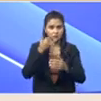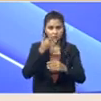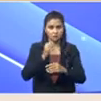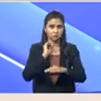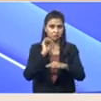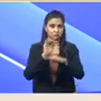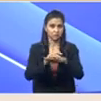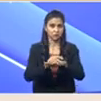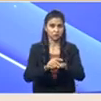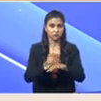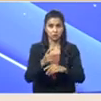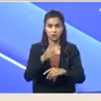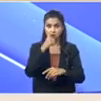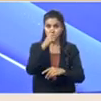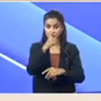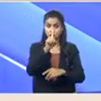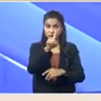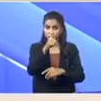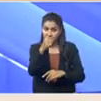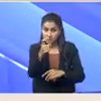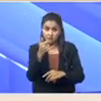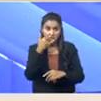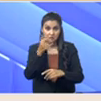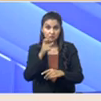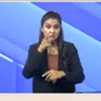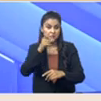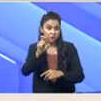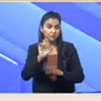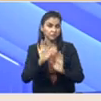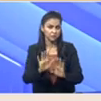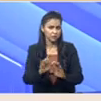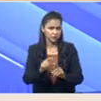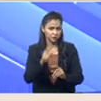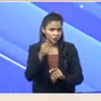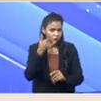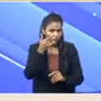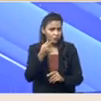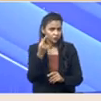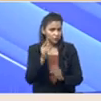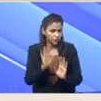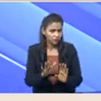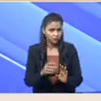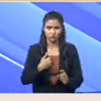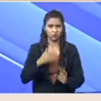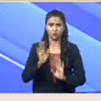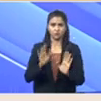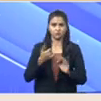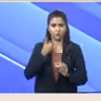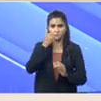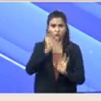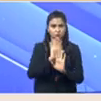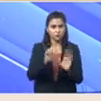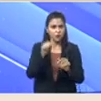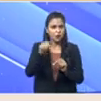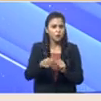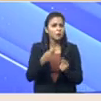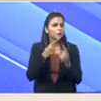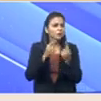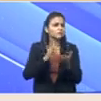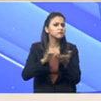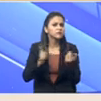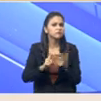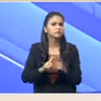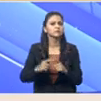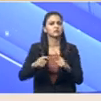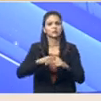खिलाफ 17 कंप्लेंट्स हमारे पास। आप ये नंबर यूज कर रहे हैं? मैंने नहीं यूज करता हूँ सर। अभी कहाँ से बात कर रहे हो? सर